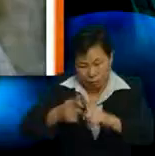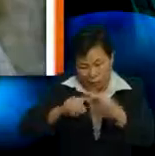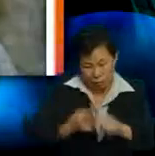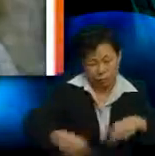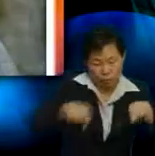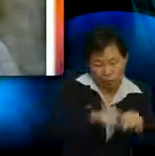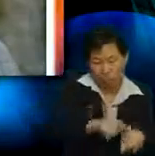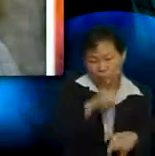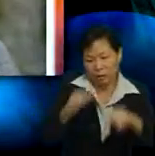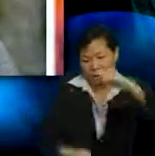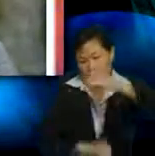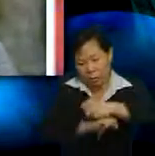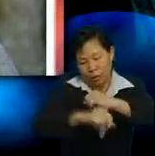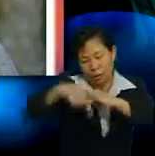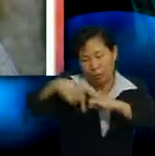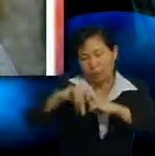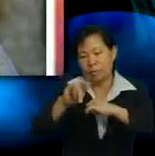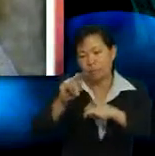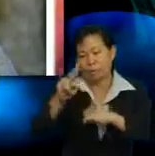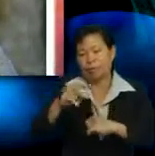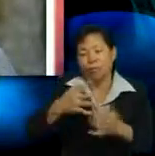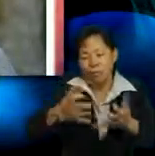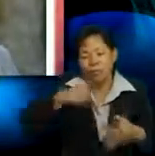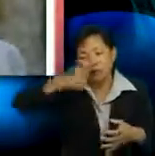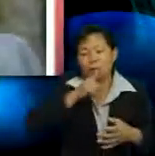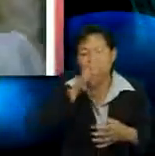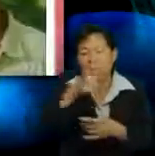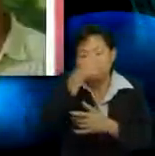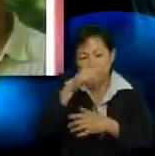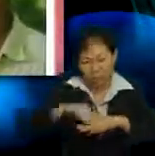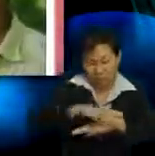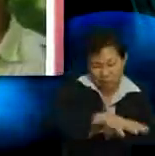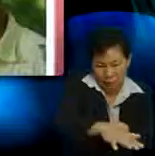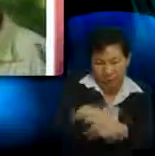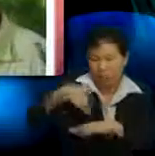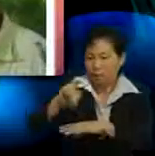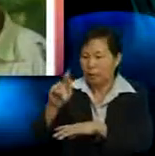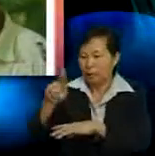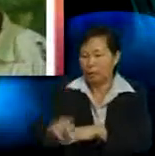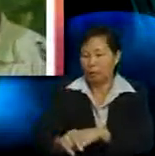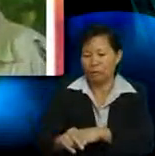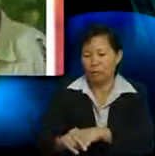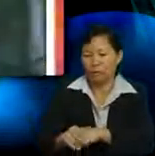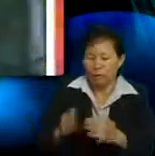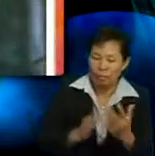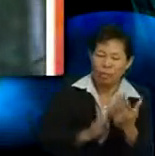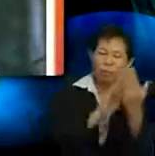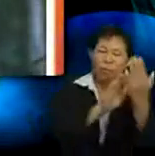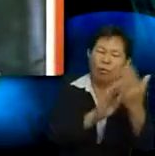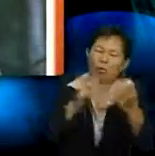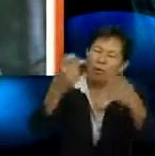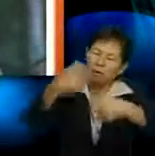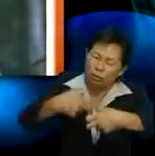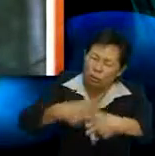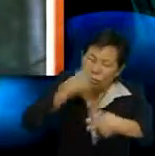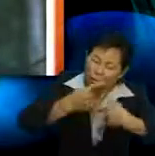pula tidak menyokong Piton yang ingin bercakap benar. Akibatnya, Piton terpaksa melalui banyak kesulitan untuk